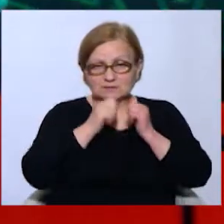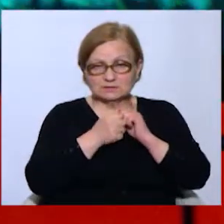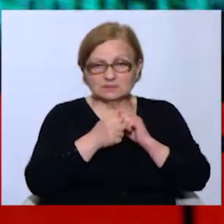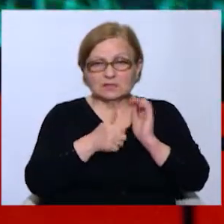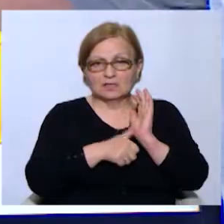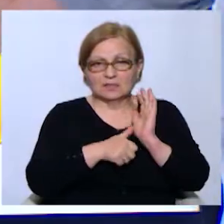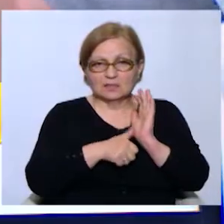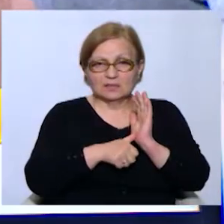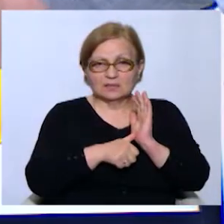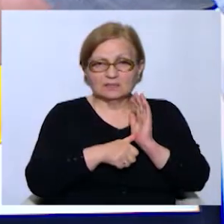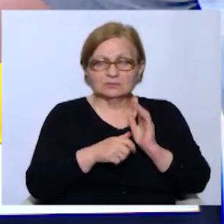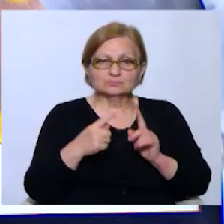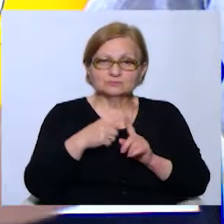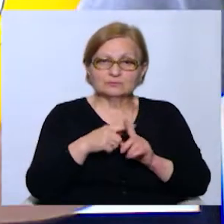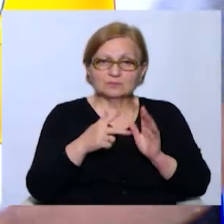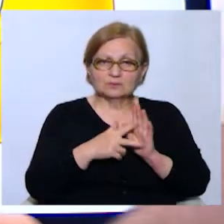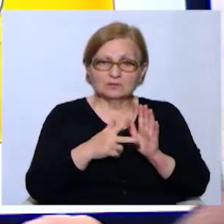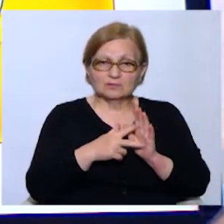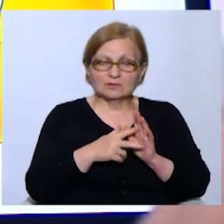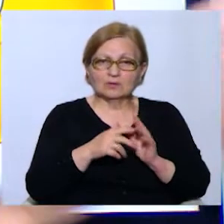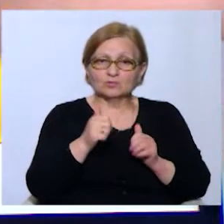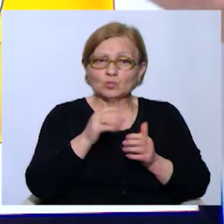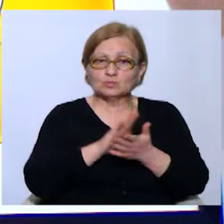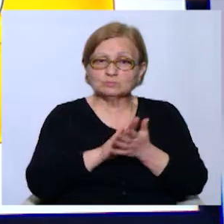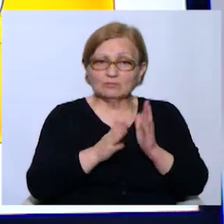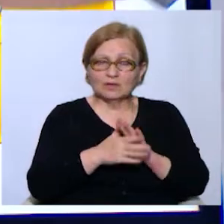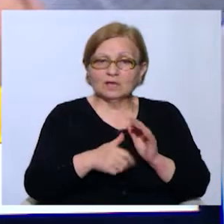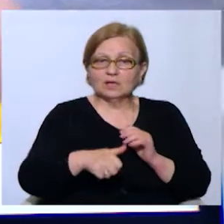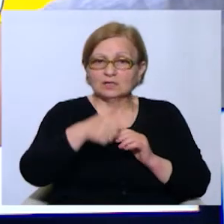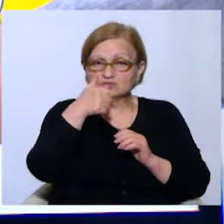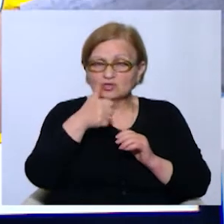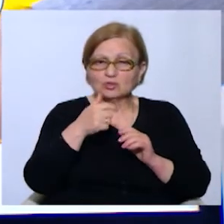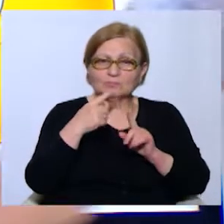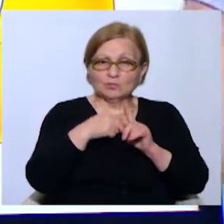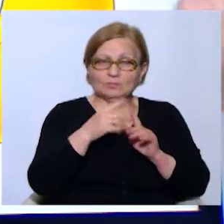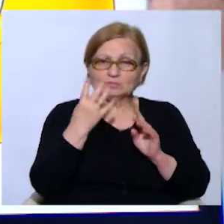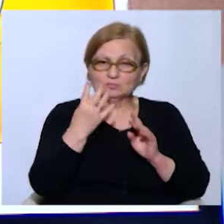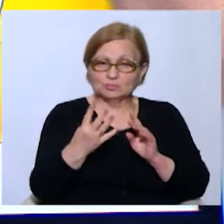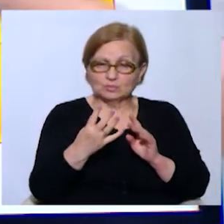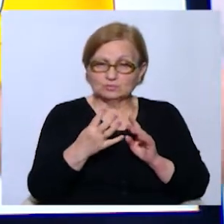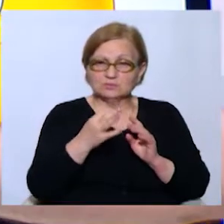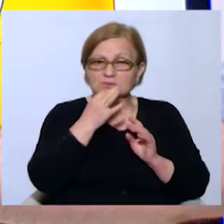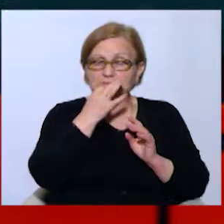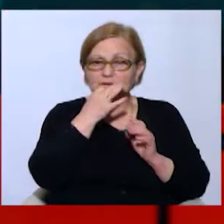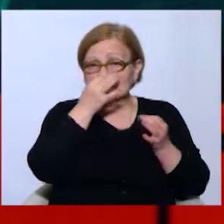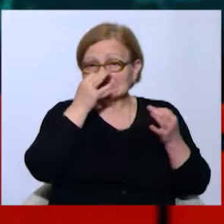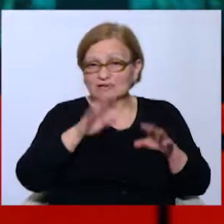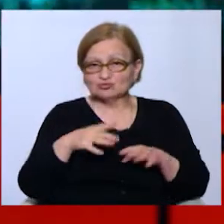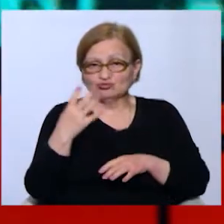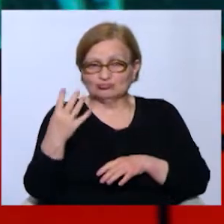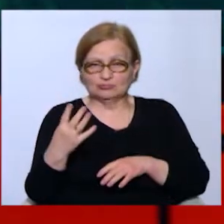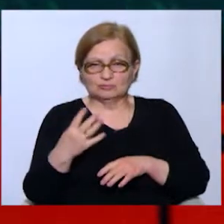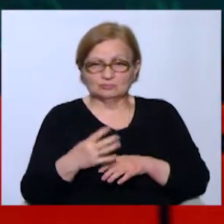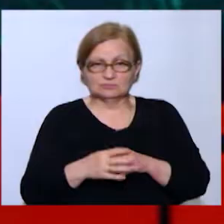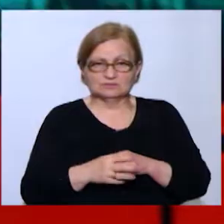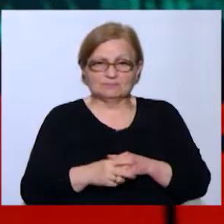6 ვუმატებთ 8-ს. როგორც შევთანხმდით, ჯერ მიუმატებთ 4-ს და მერე მიუმატებთ დარჩენილ 4-ს.